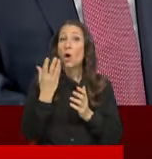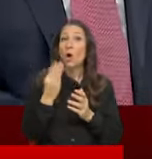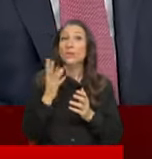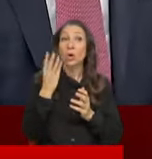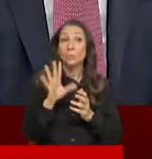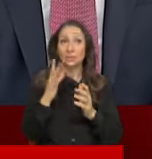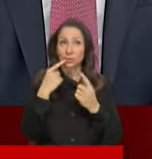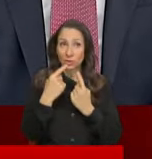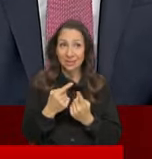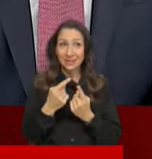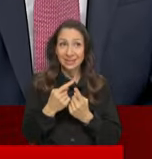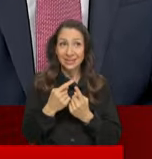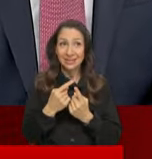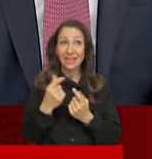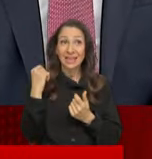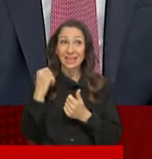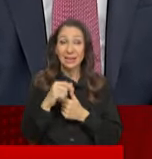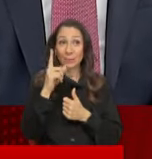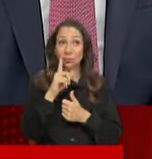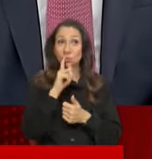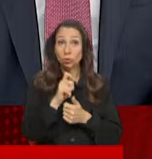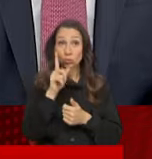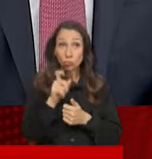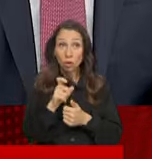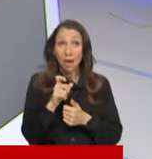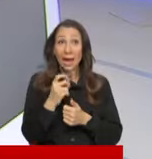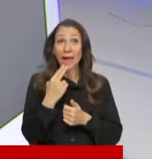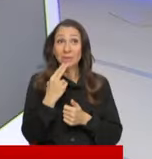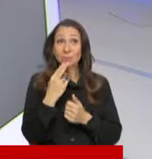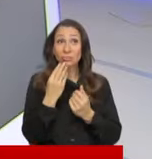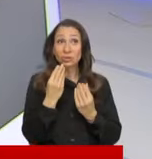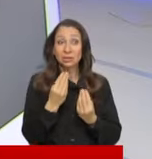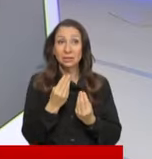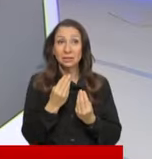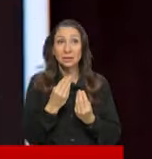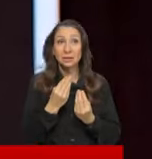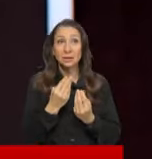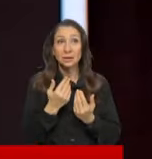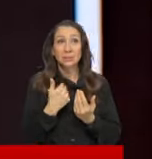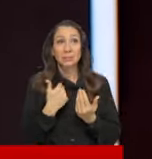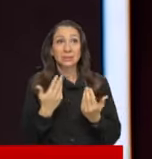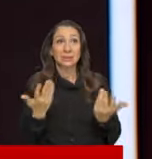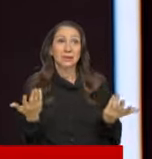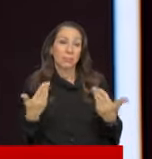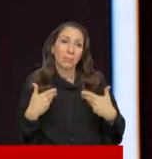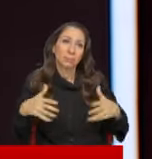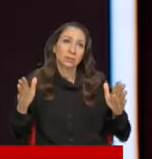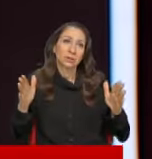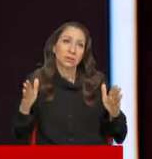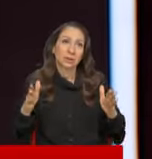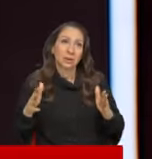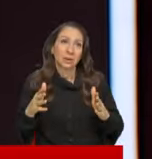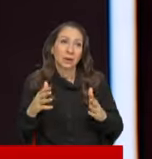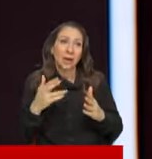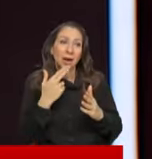olmazınız söylediniz Eee yine bir vaat midir acaba hanımcılık ya biz zaten artık bırakmışız kazak